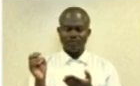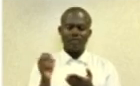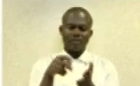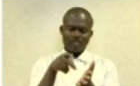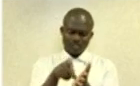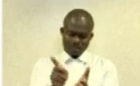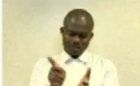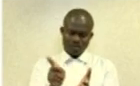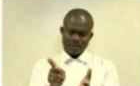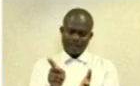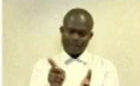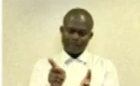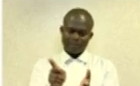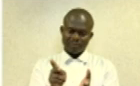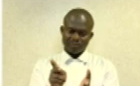yishyurwa